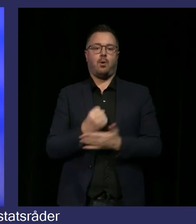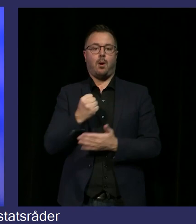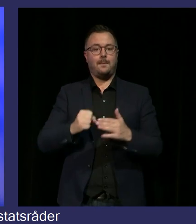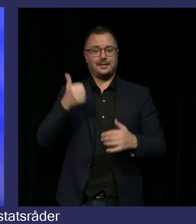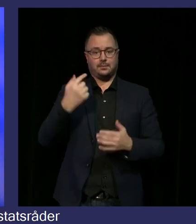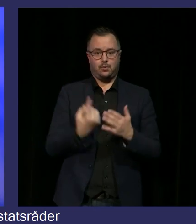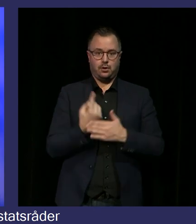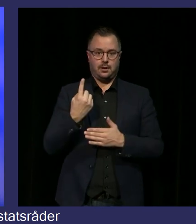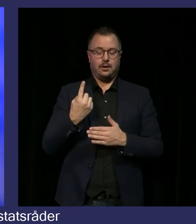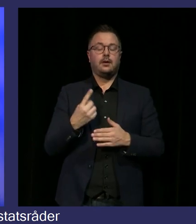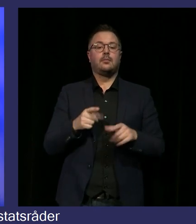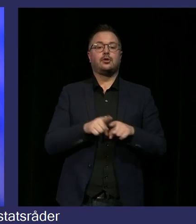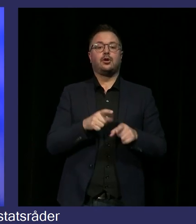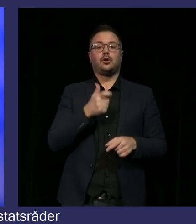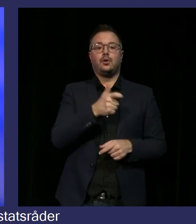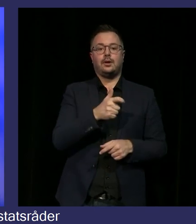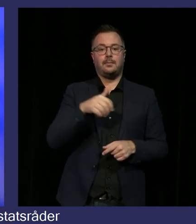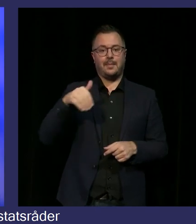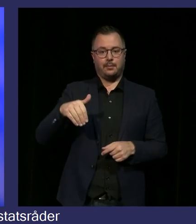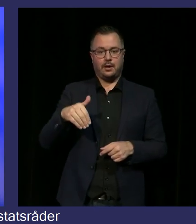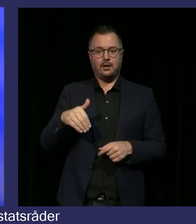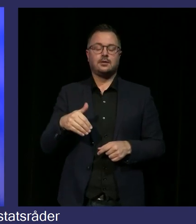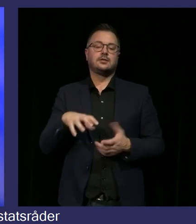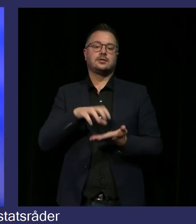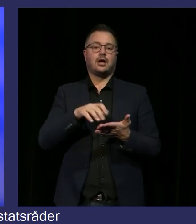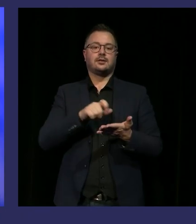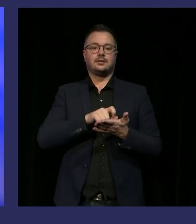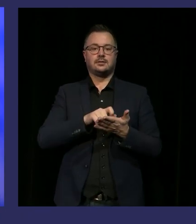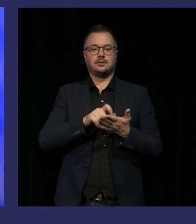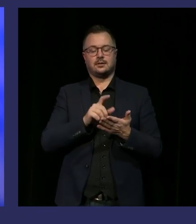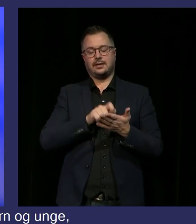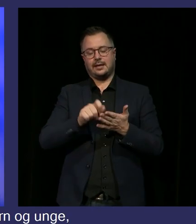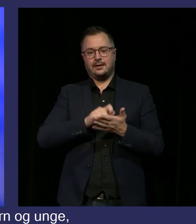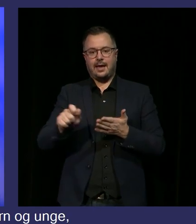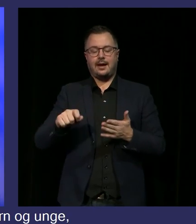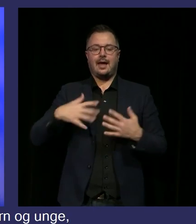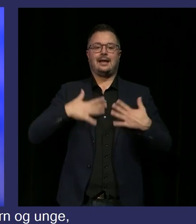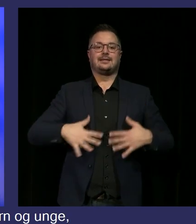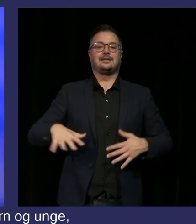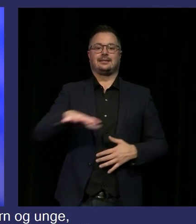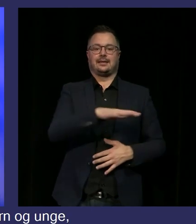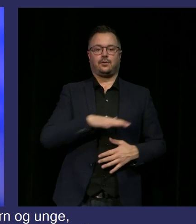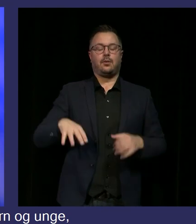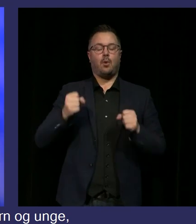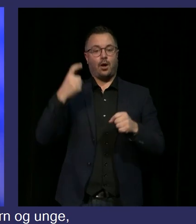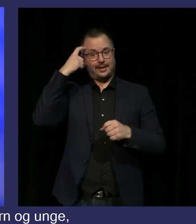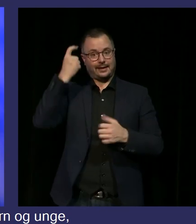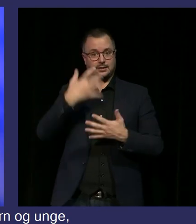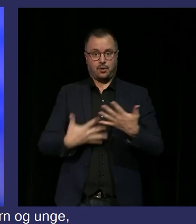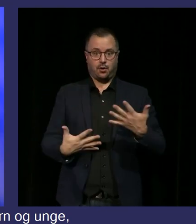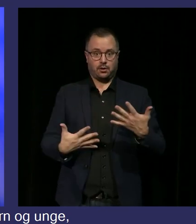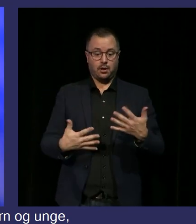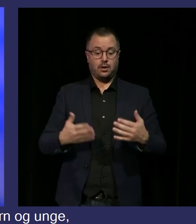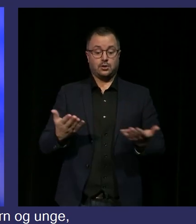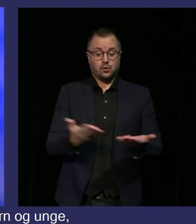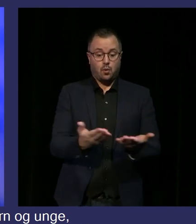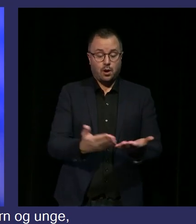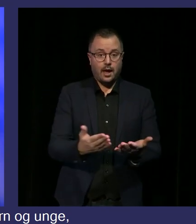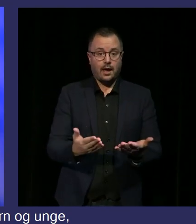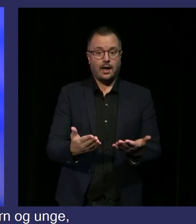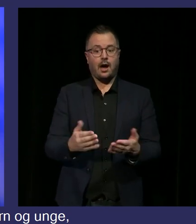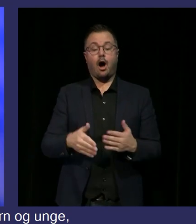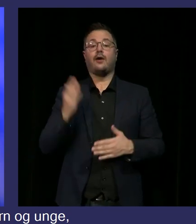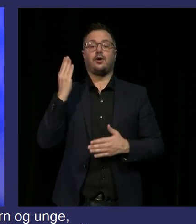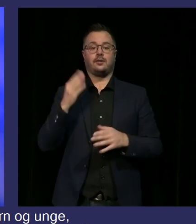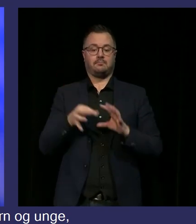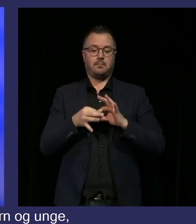som statsråder for kunnskapssektoren, må tenke på språk. Skolen helt avgjørende for at barn og unge, også innvandrere,